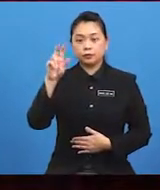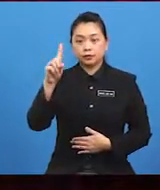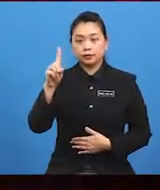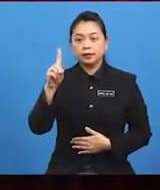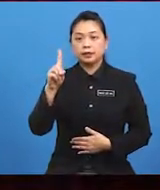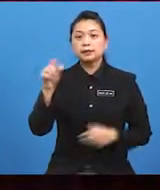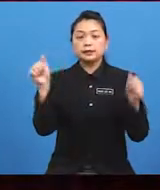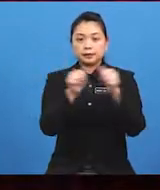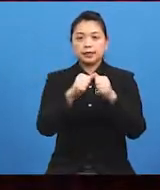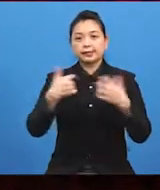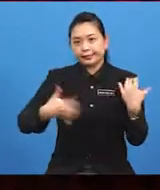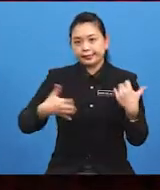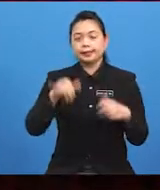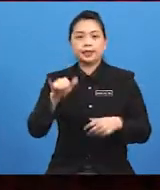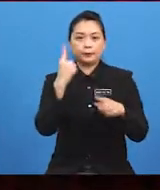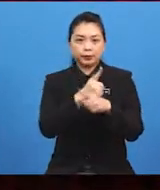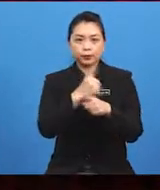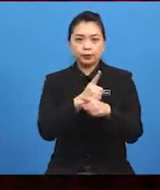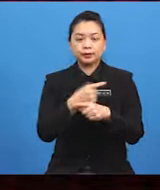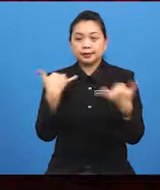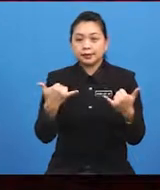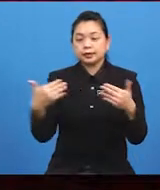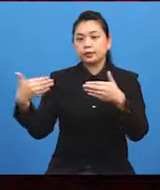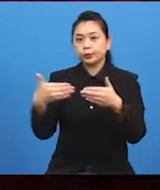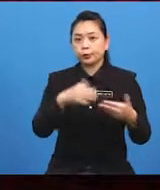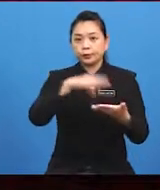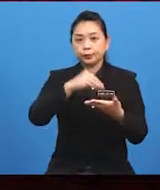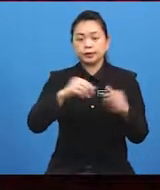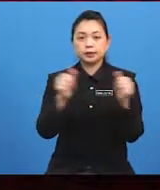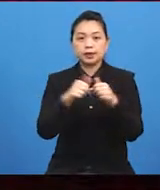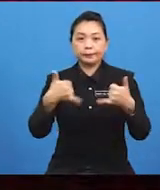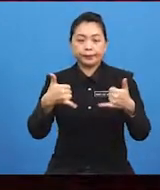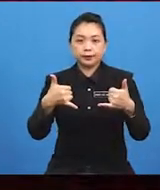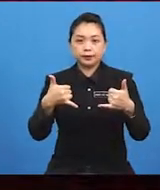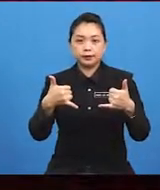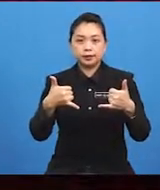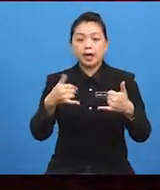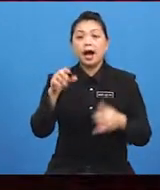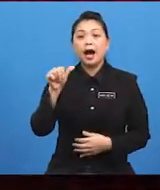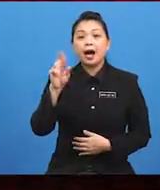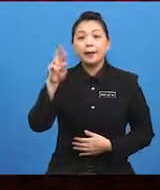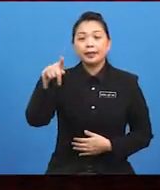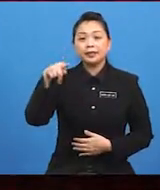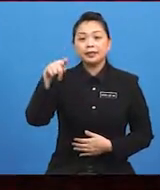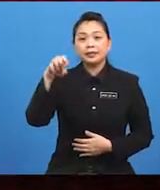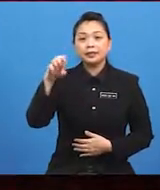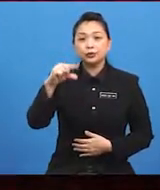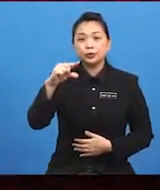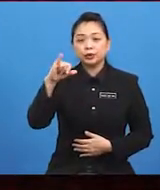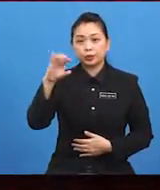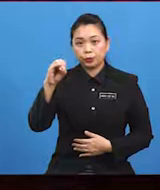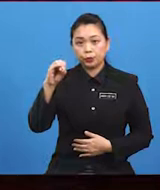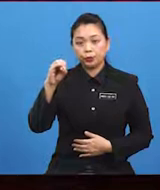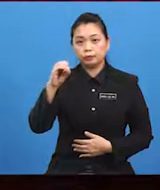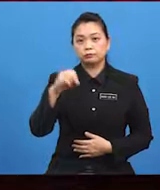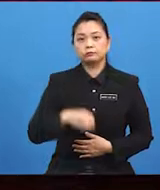dan penjarian yang betul. Kita akan meneruskan pembelajaran dengan permainan arpeggio bagi setiap skill dan makam yang